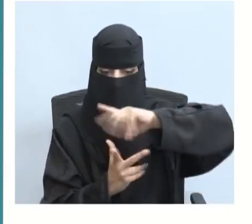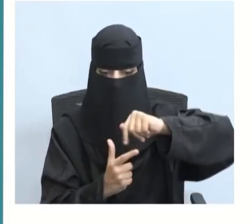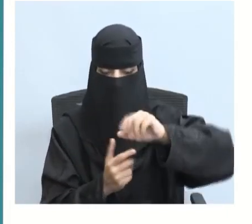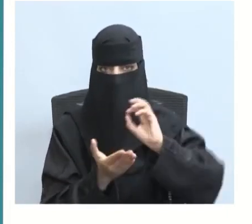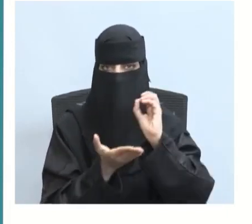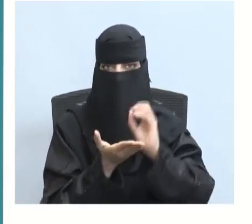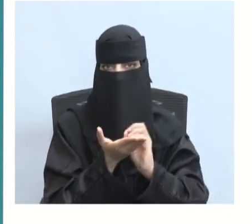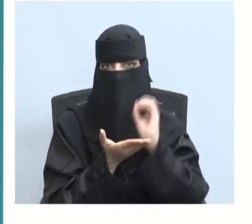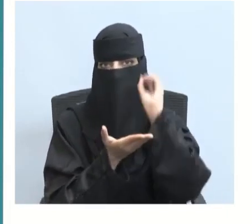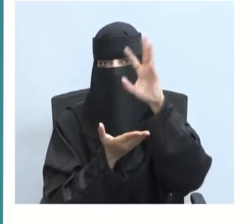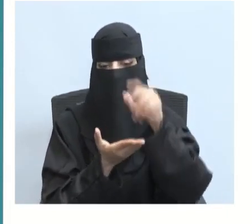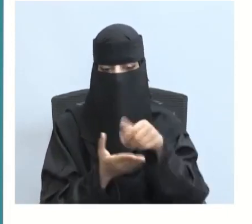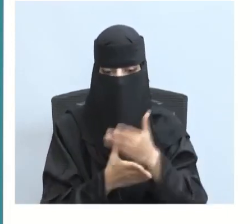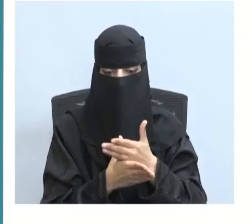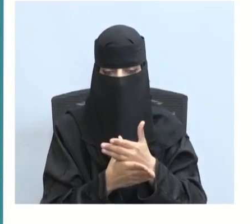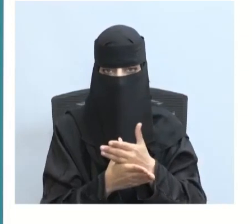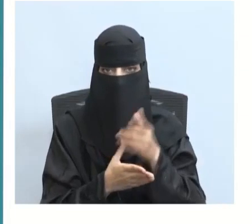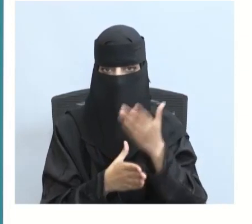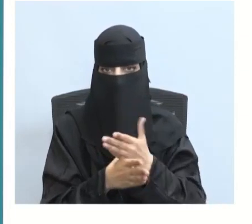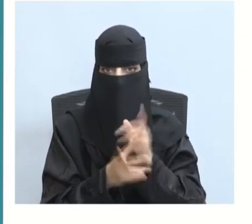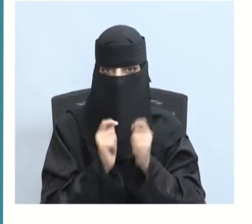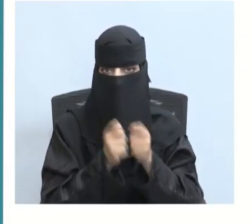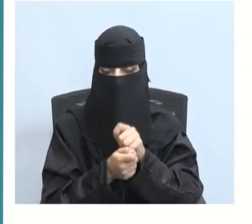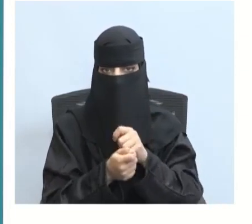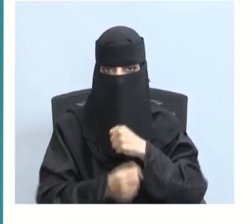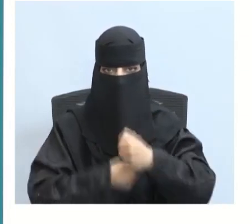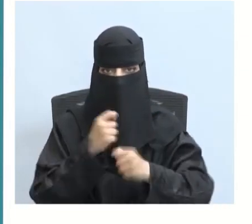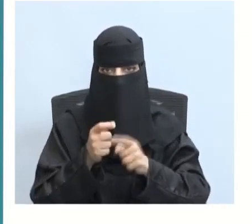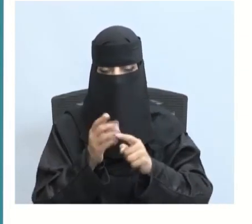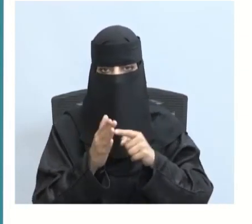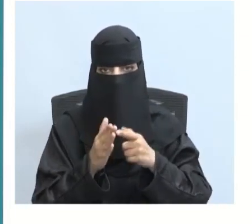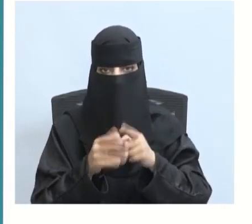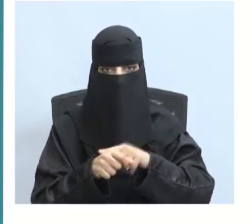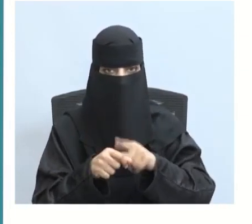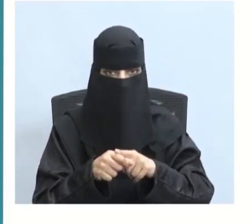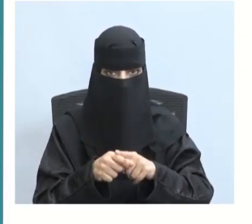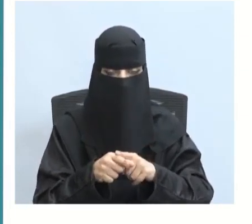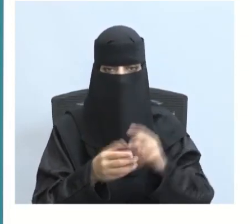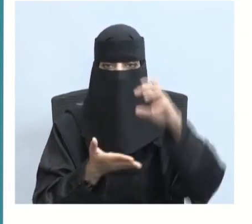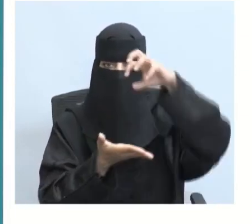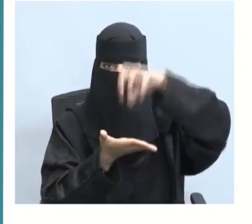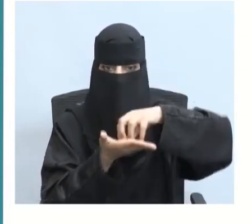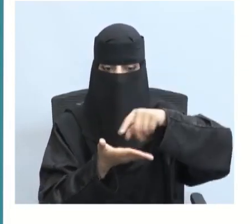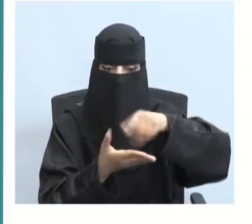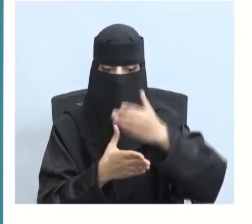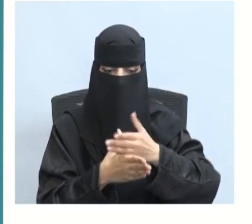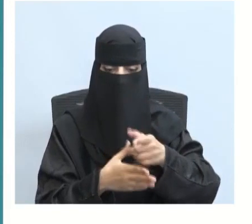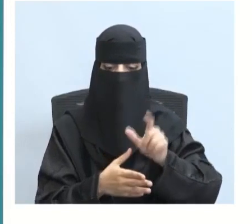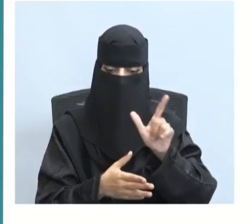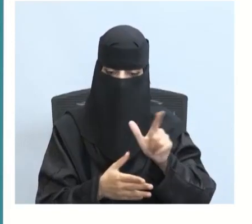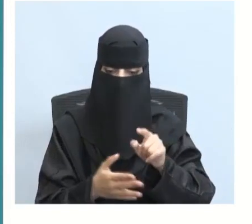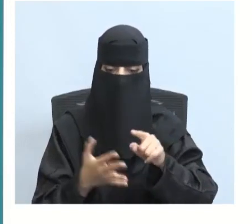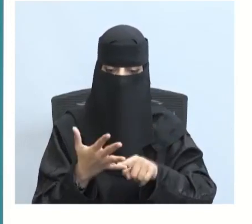القذف الى الاعلى نعم لانها تتحول من طاقه حركيه الى طاقه وضع ممتاز الطاقه